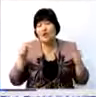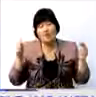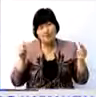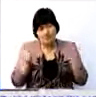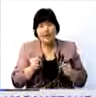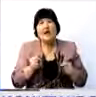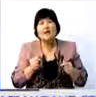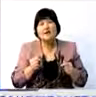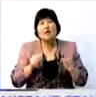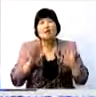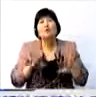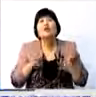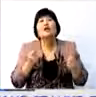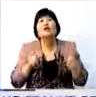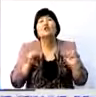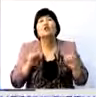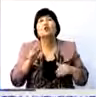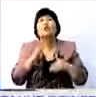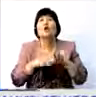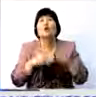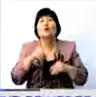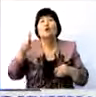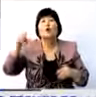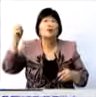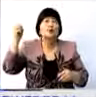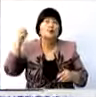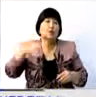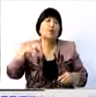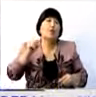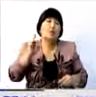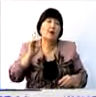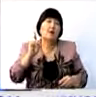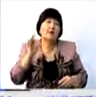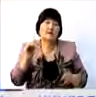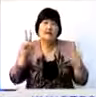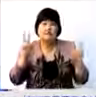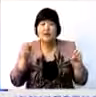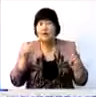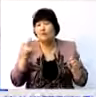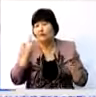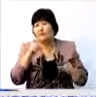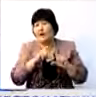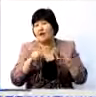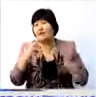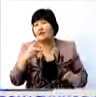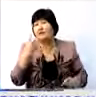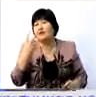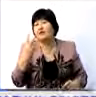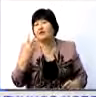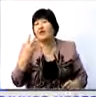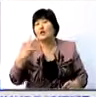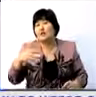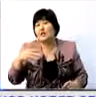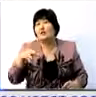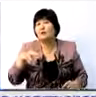подходящие места, где можно построить солнечные парки. Мы ожидаем, что у нас будет два объекта, один 20, второй 50